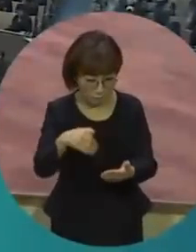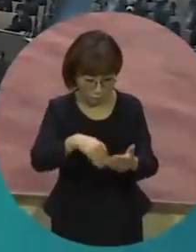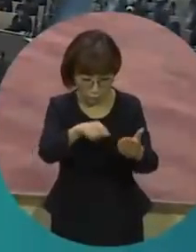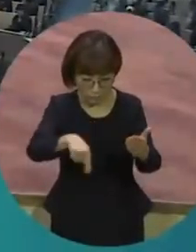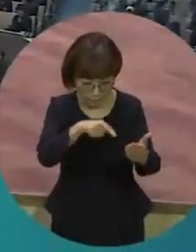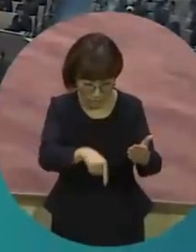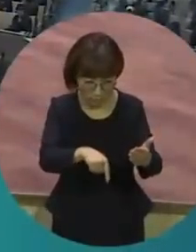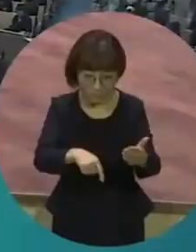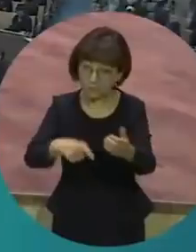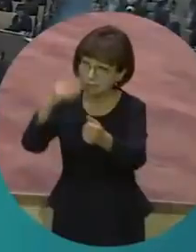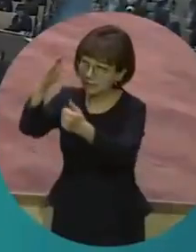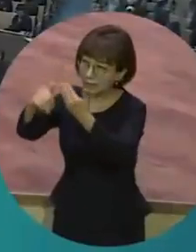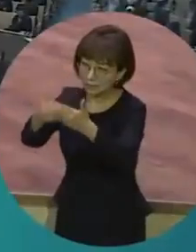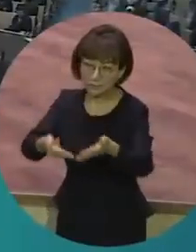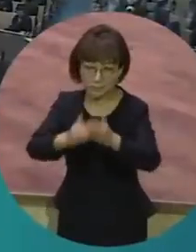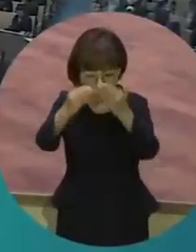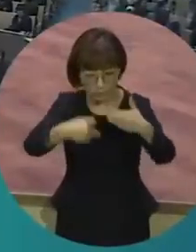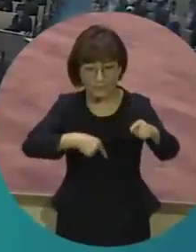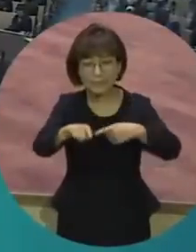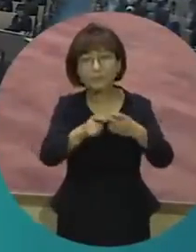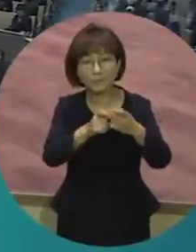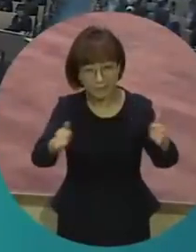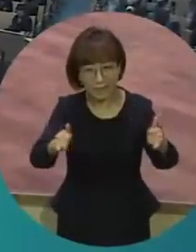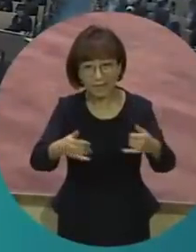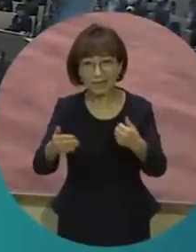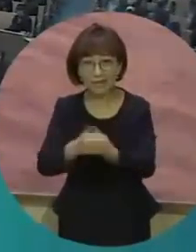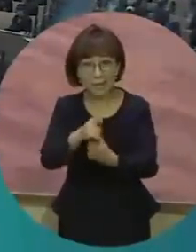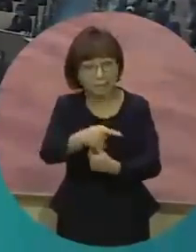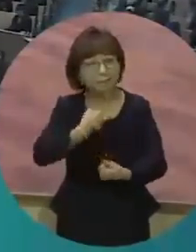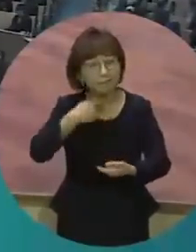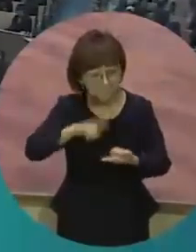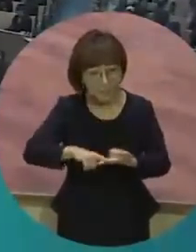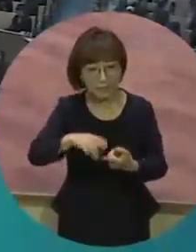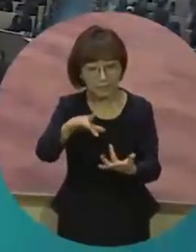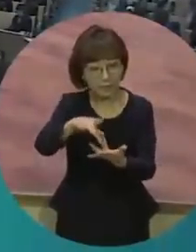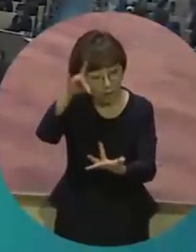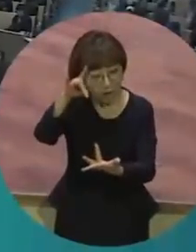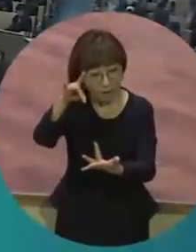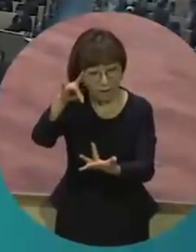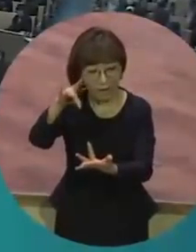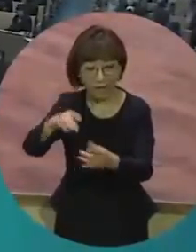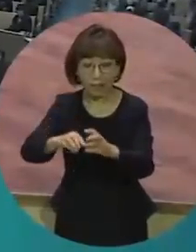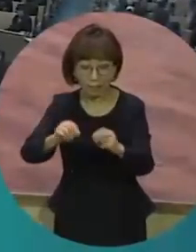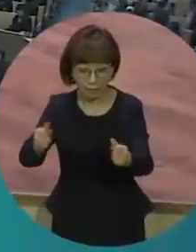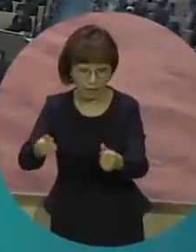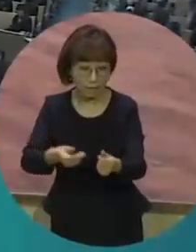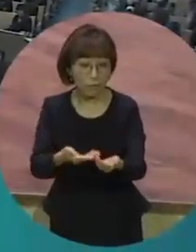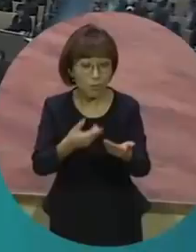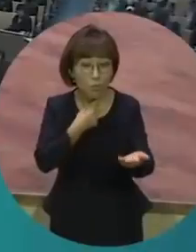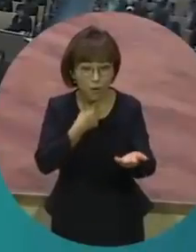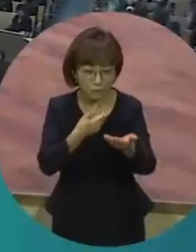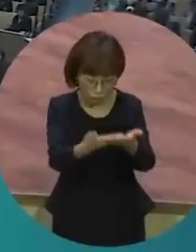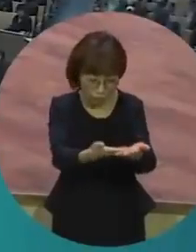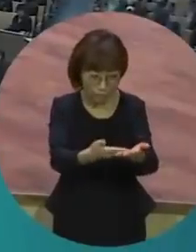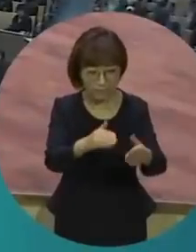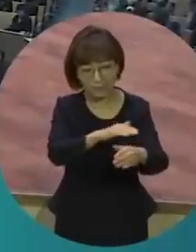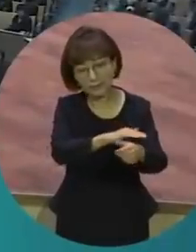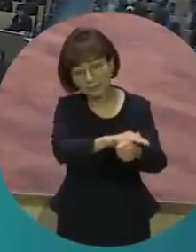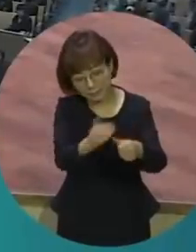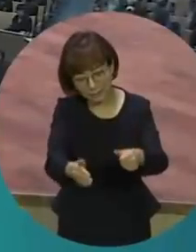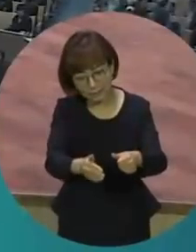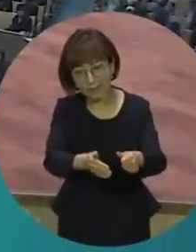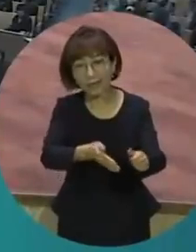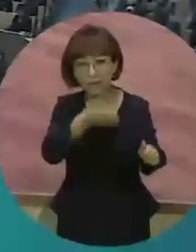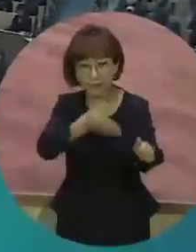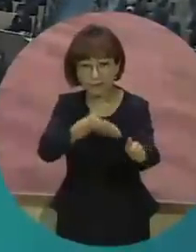하나님이 세우신 지도자시니 우리 묘실 중에서 좋은 것을 택하여 당신의 죽은 자를 장사하소서. 우리 중에서 자기 묘실에